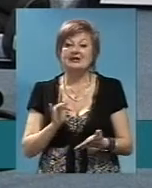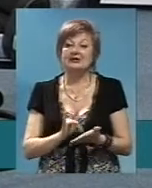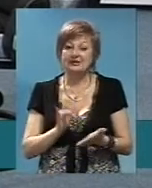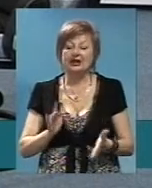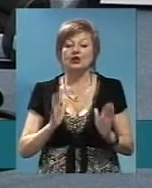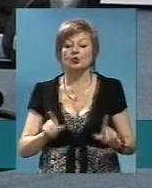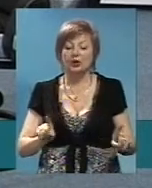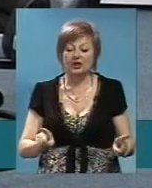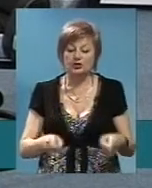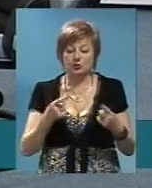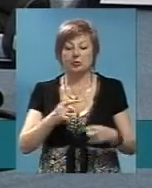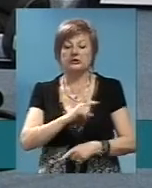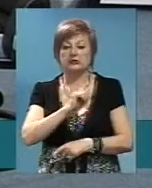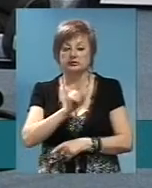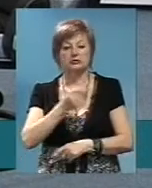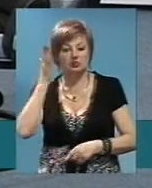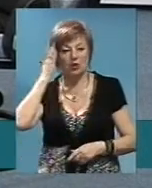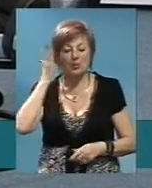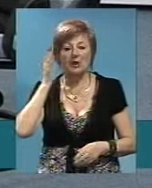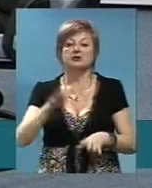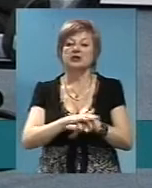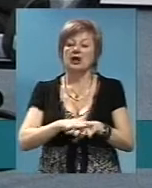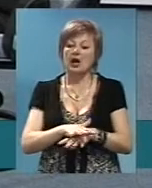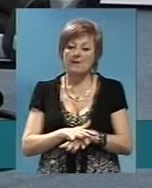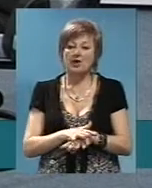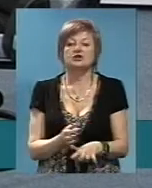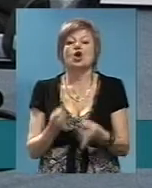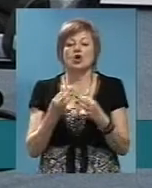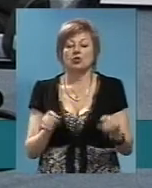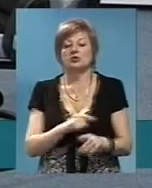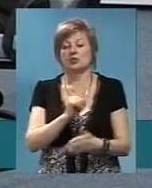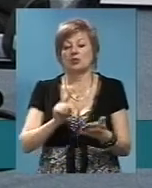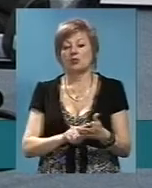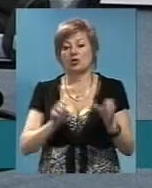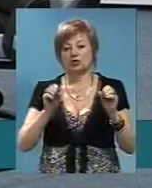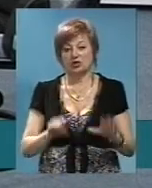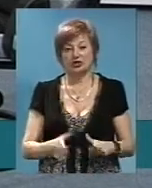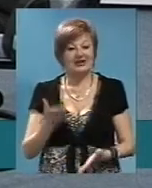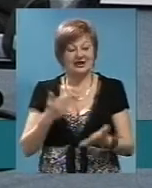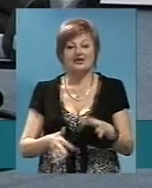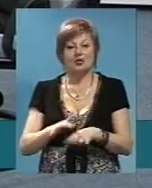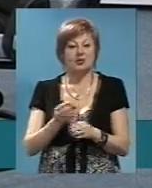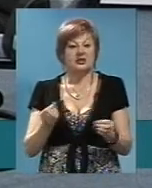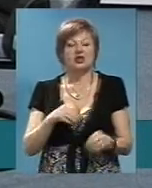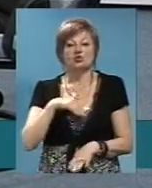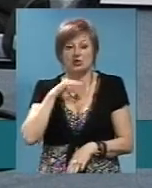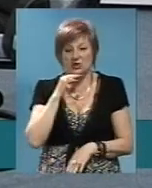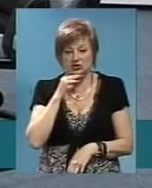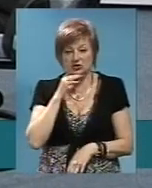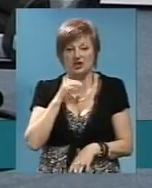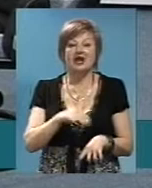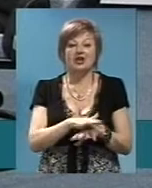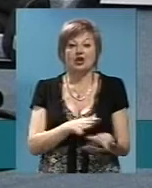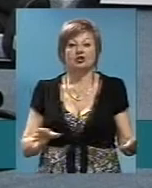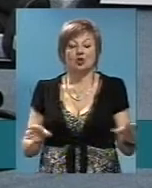лише створення справжніх спроможних громад дозволить це питання вирішити. Тобто, якщо в громаді вистачає коштів, і громада